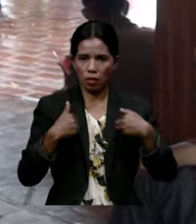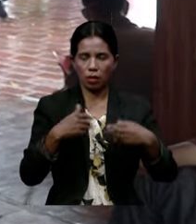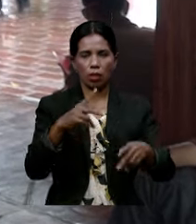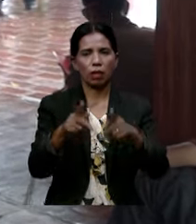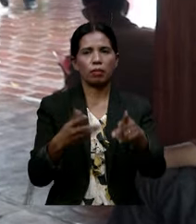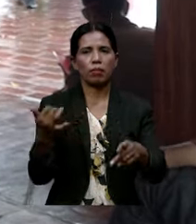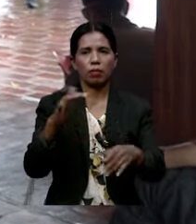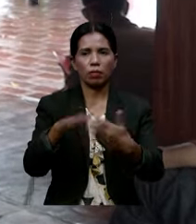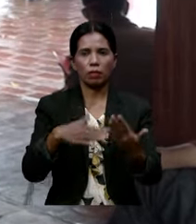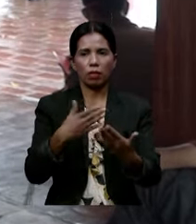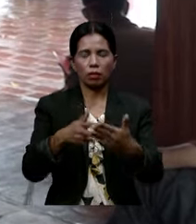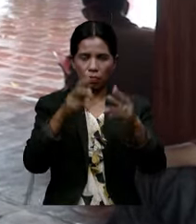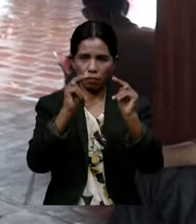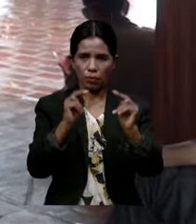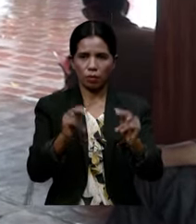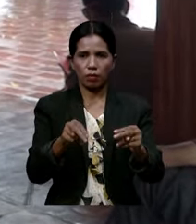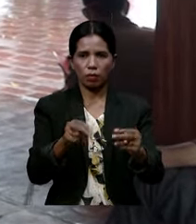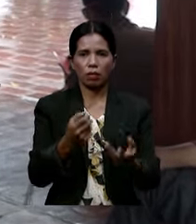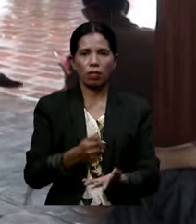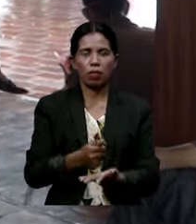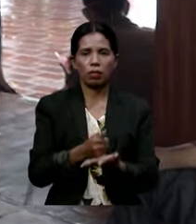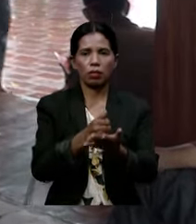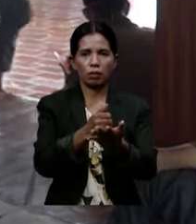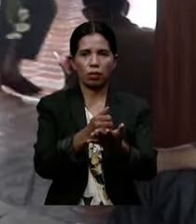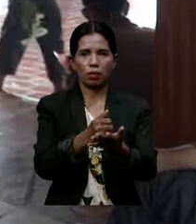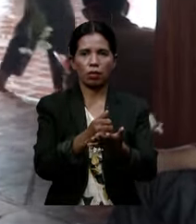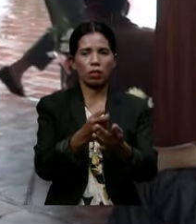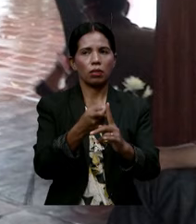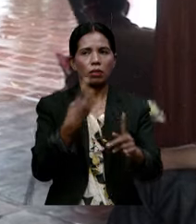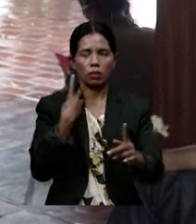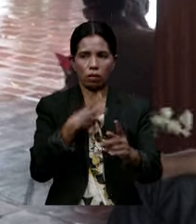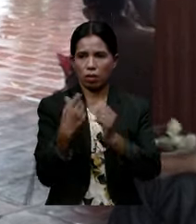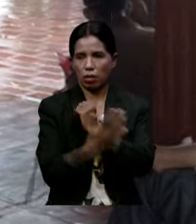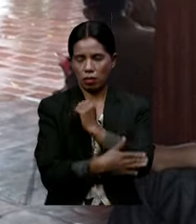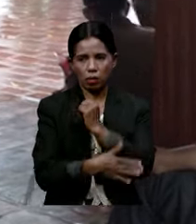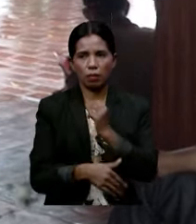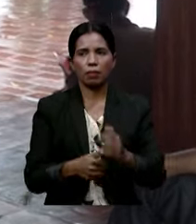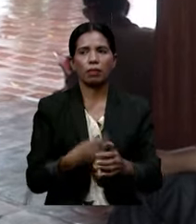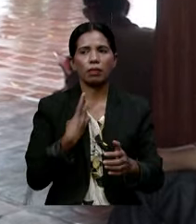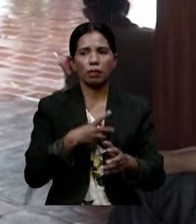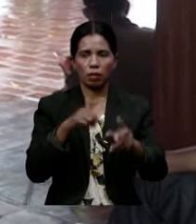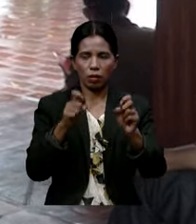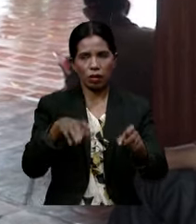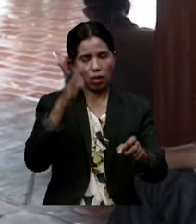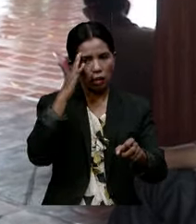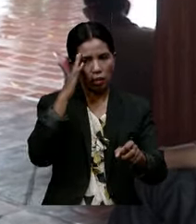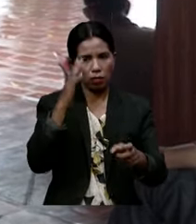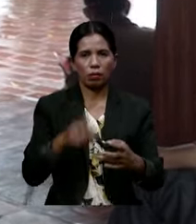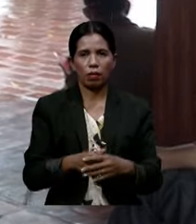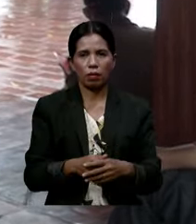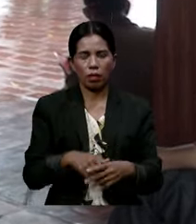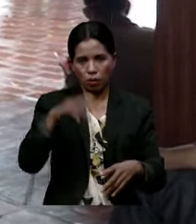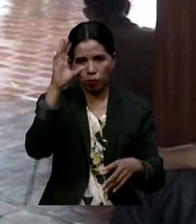nebe presija aten saung ita niang ne existi ai tene rain atu ita tenki hanoi ona atu